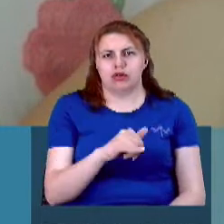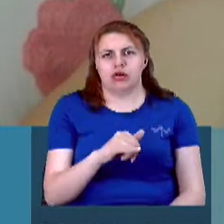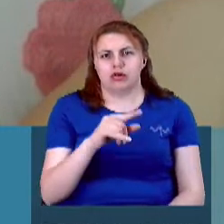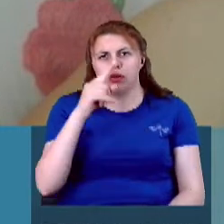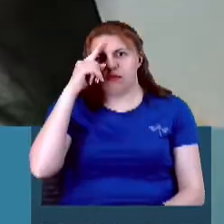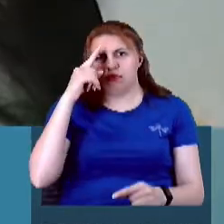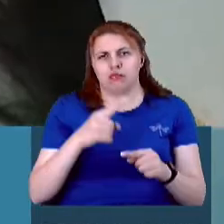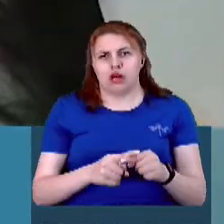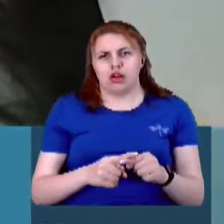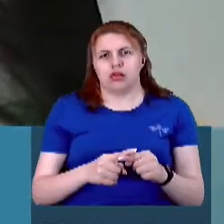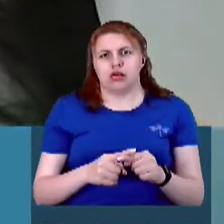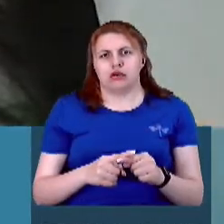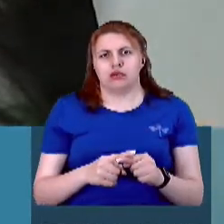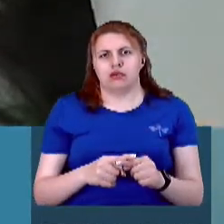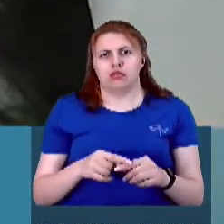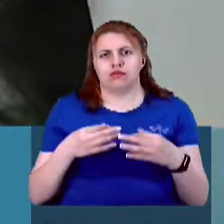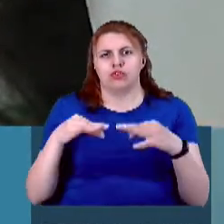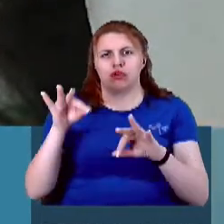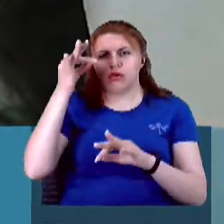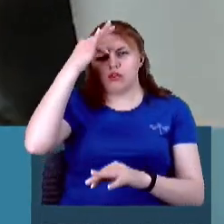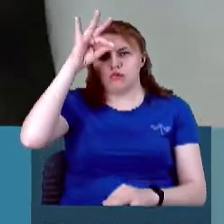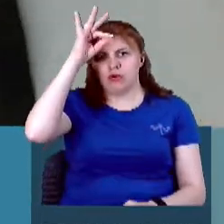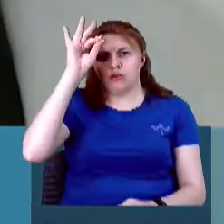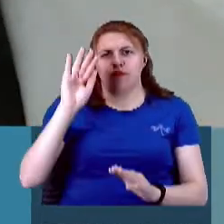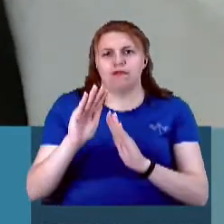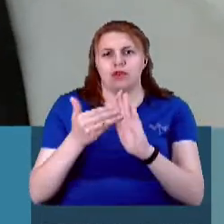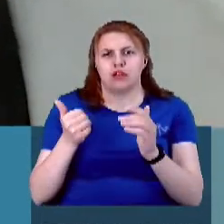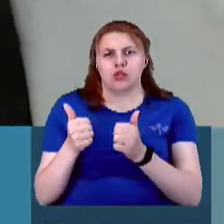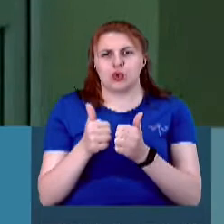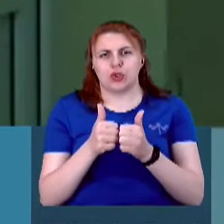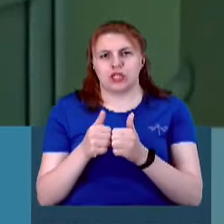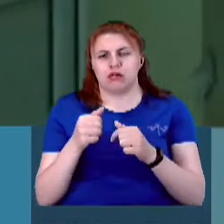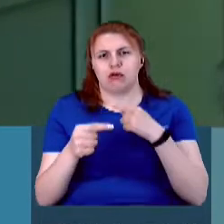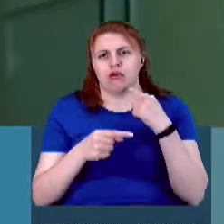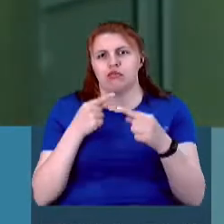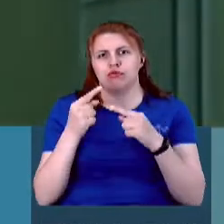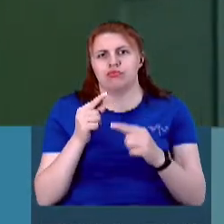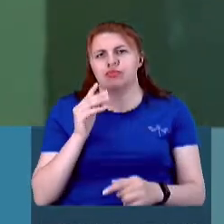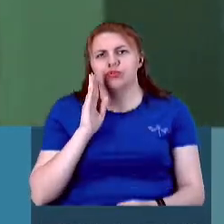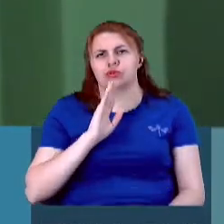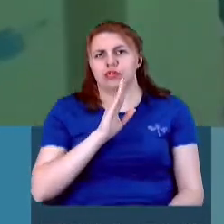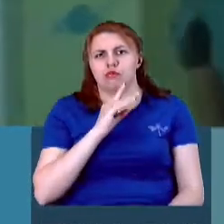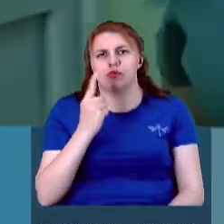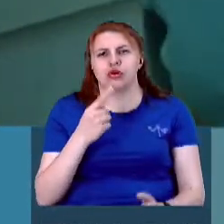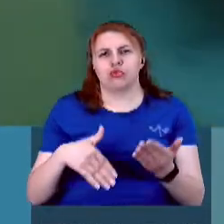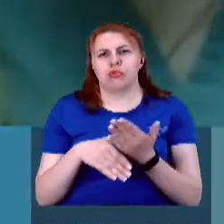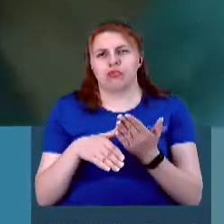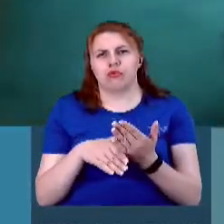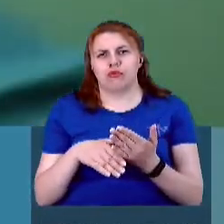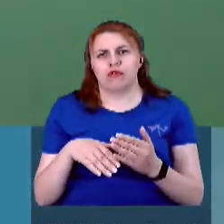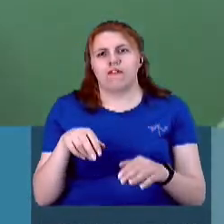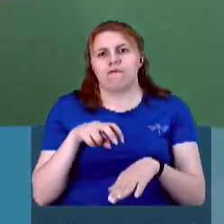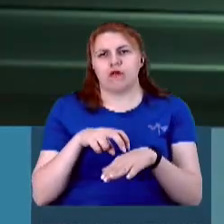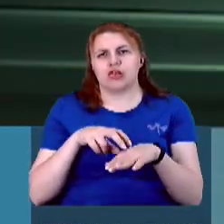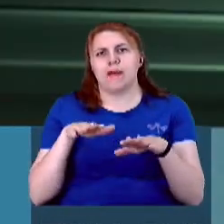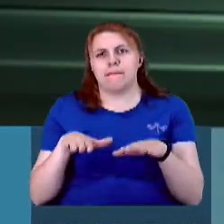Брата набрала. Швидку та поліцейських тоді викликав сусід, каже жінка. Першу допомогу надали лікарі на місці, потім